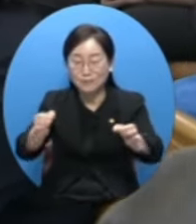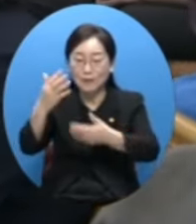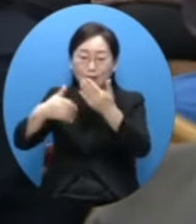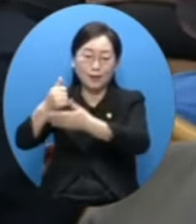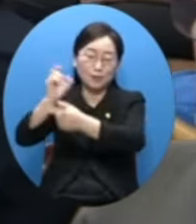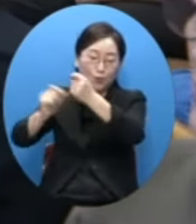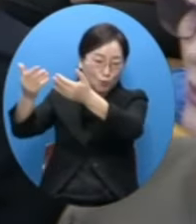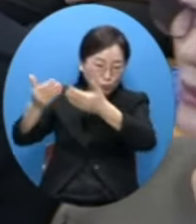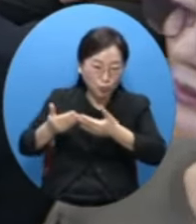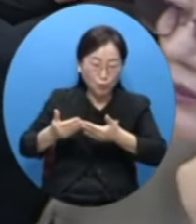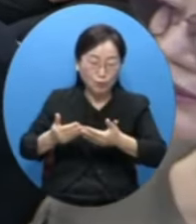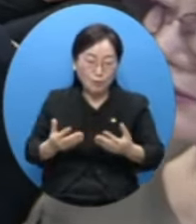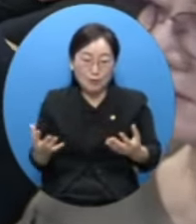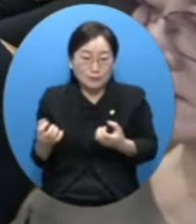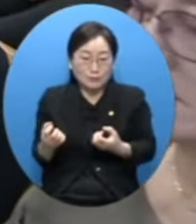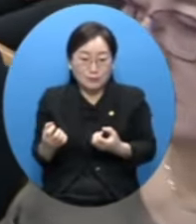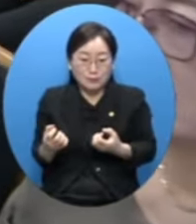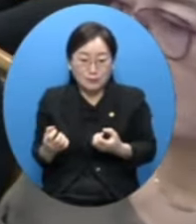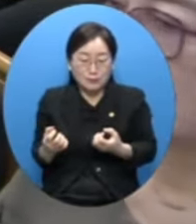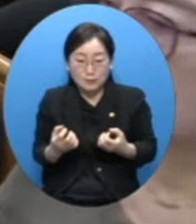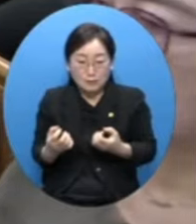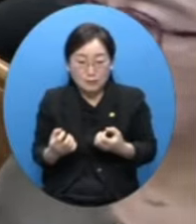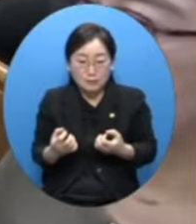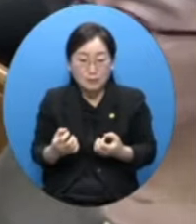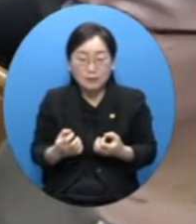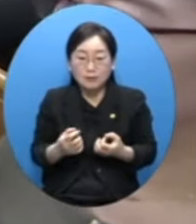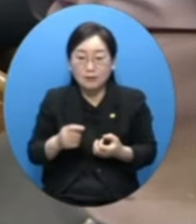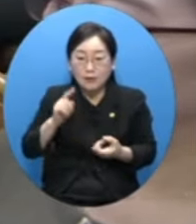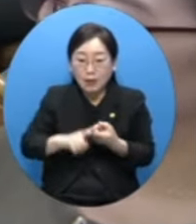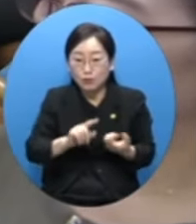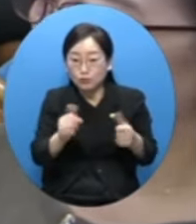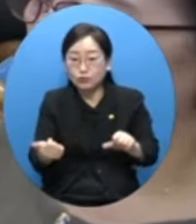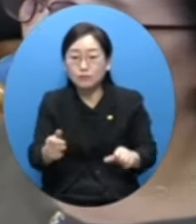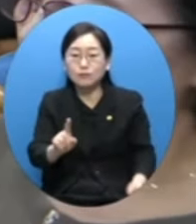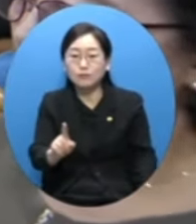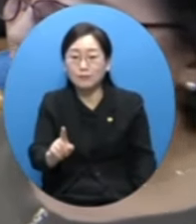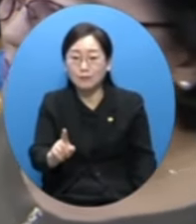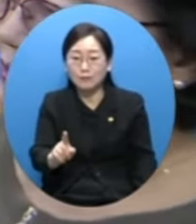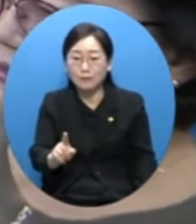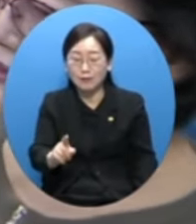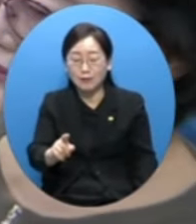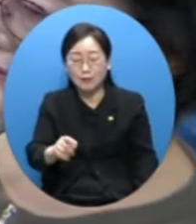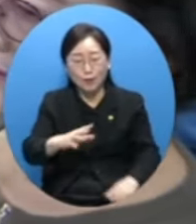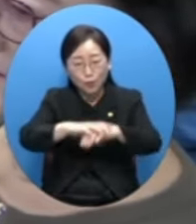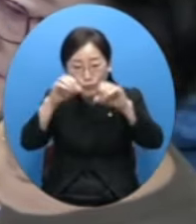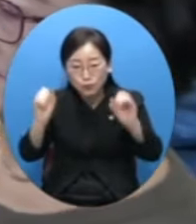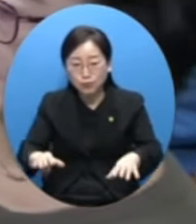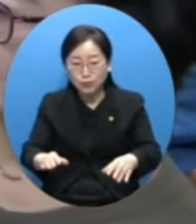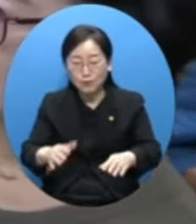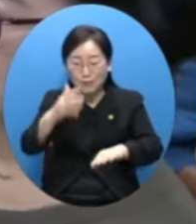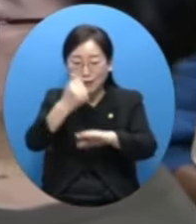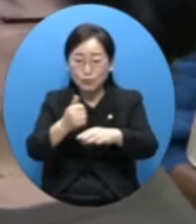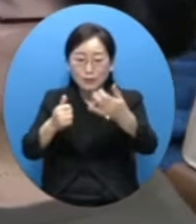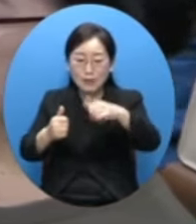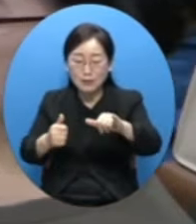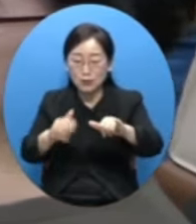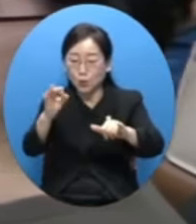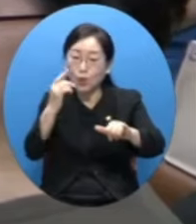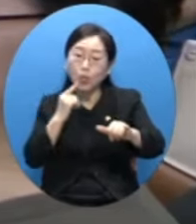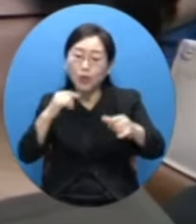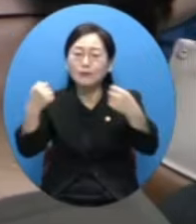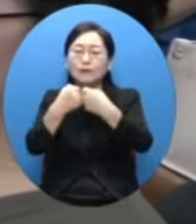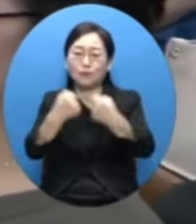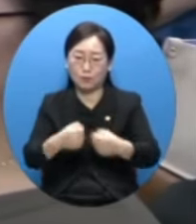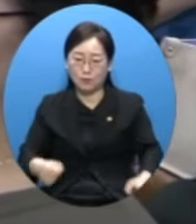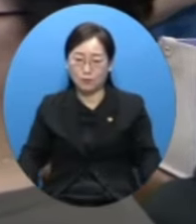것입니다. 움켜쥐고 있다 쓰지도 못하고 그렇게 절망 가운데 죽어가니까 자식들끼리 재산 싸움만 하게 되는 것입니다. 탐욕의